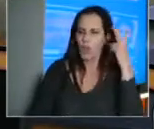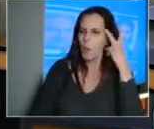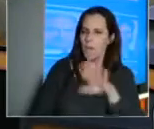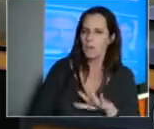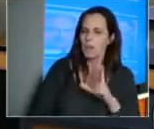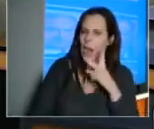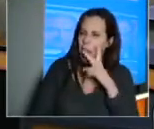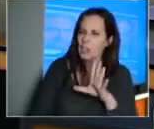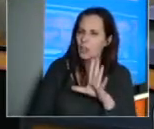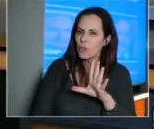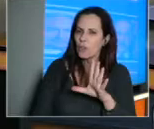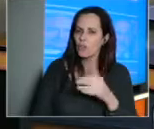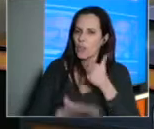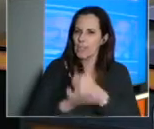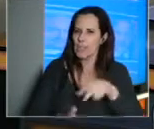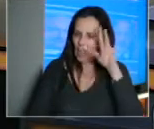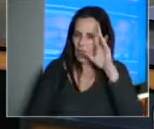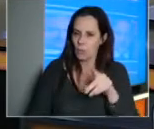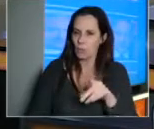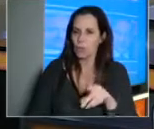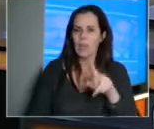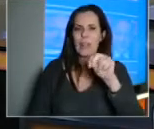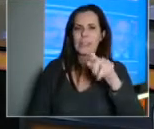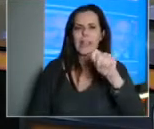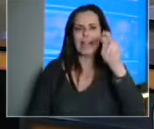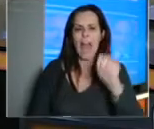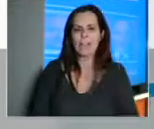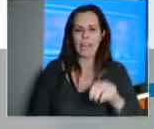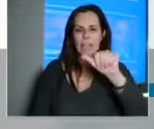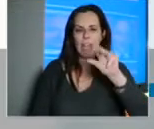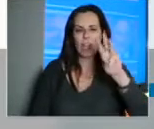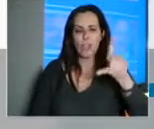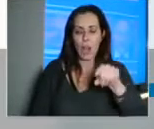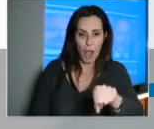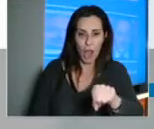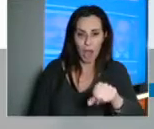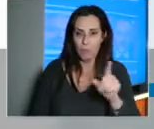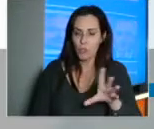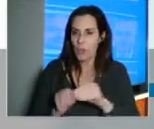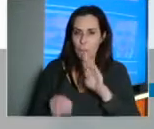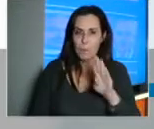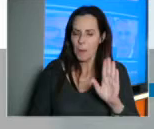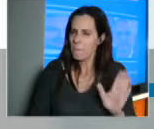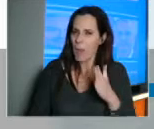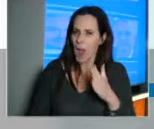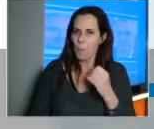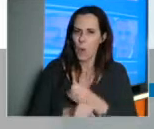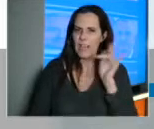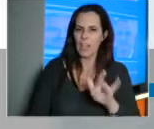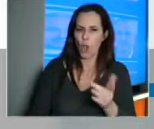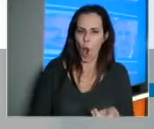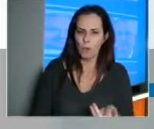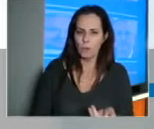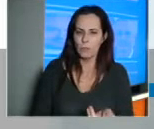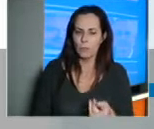אחר. ראינו הרי שהנציג של הליכוד במסע ומתן זה נתן אשל. עכשיו תראה, כל מי שהולך עם ביבי, מהר מאוד פועל נגדו,